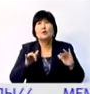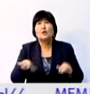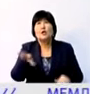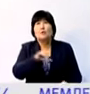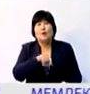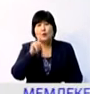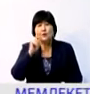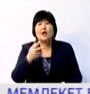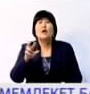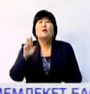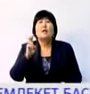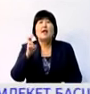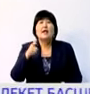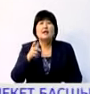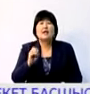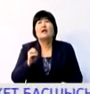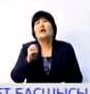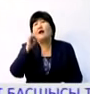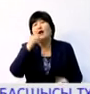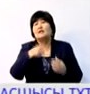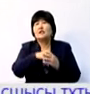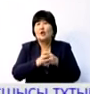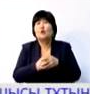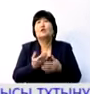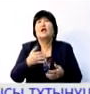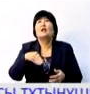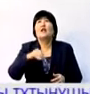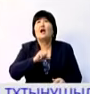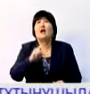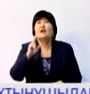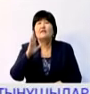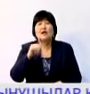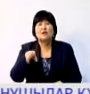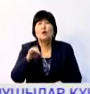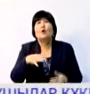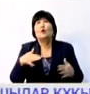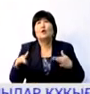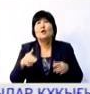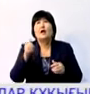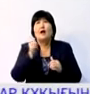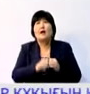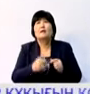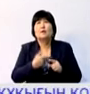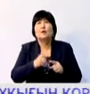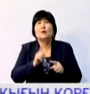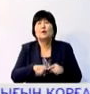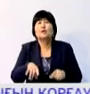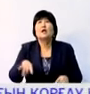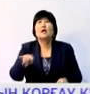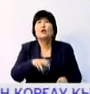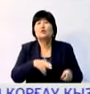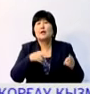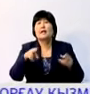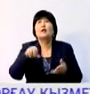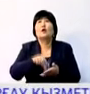білесіздер, бәйгеден болды, қазақша күрестен болып жатыр, тайкодан болып жатыр, үлкен іс-шаралар болып жатыр. Әрі осы бүкіл республикадан келіп қатысып